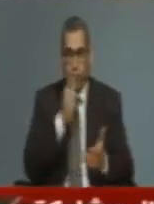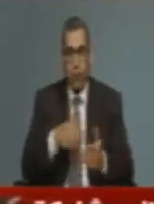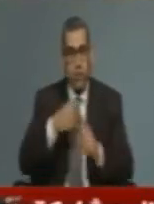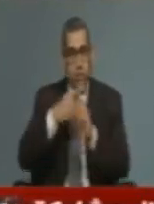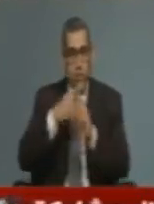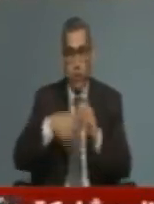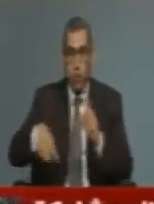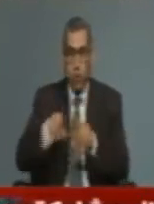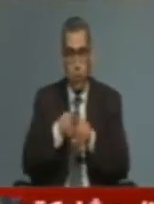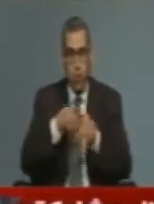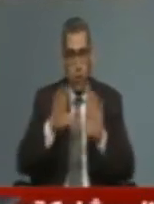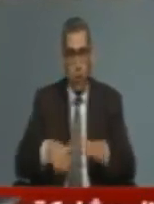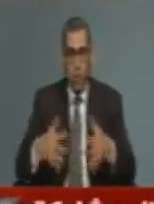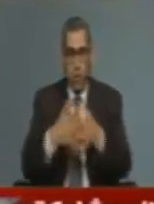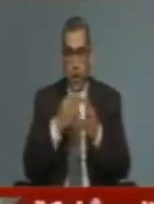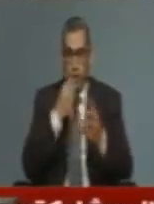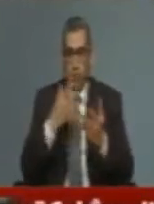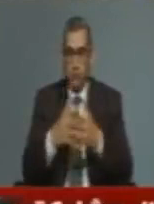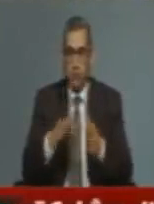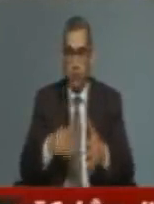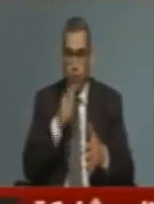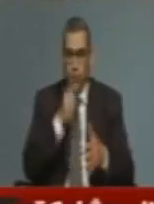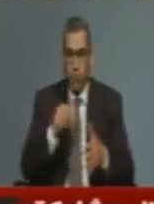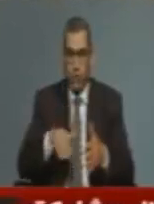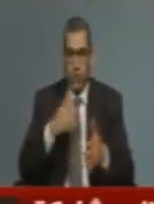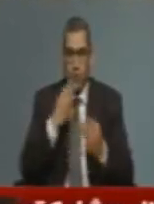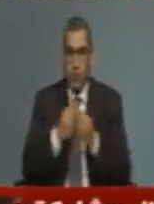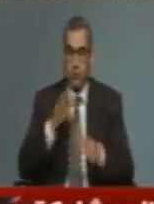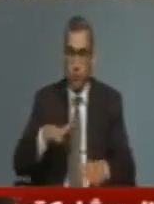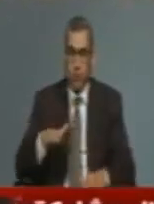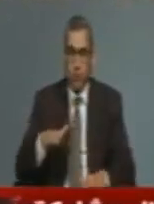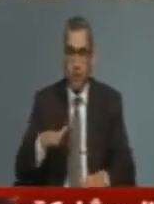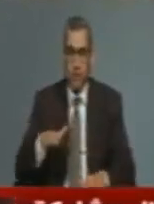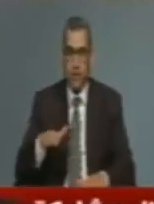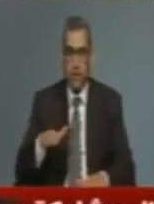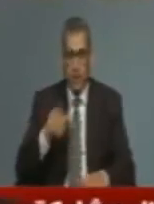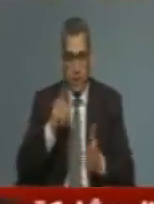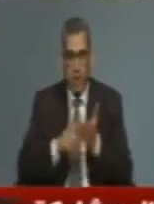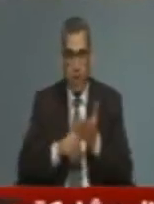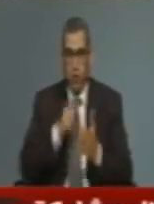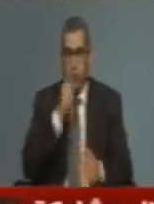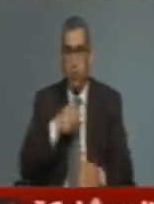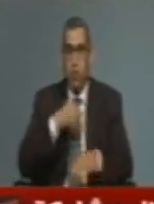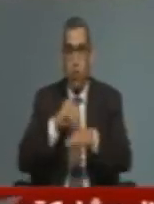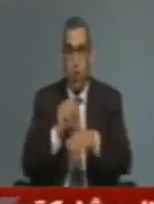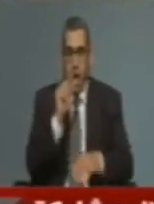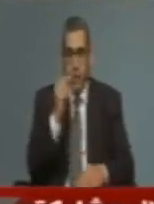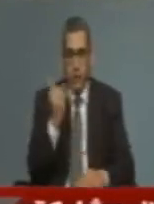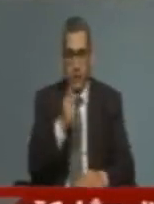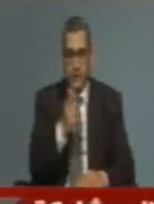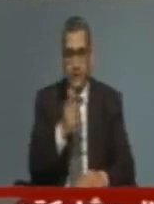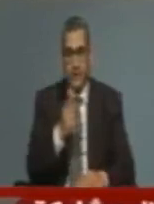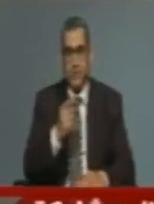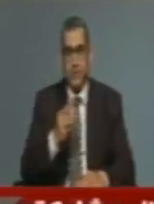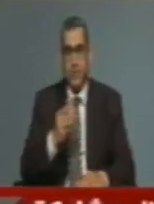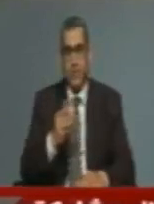لان هم كمان صايمين زينا كده، فهم كل سنه وهم طيبين. اتفضل. صحيح، لكن عايز اقول لك على حاجه.